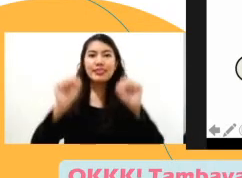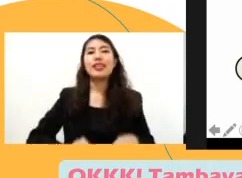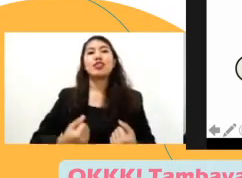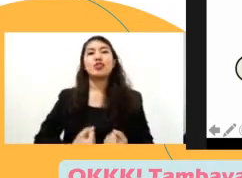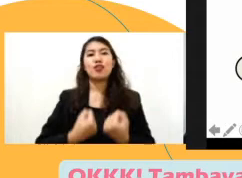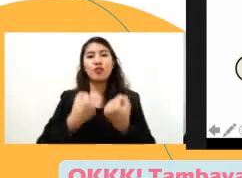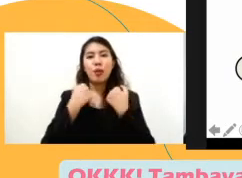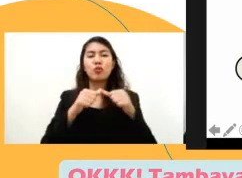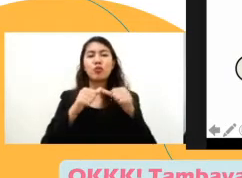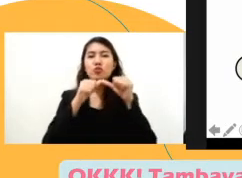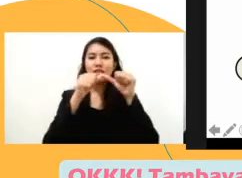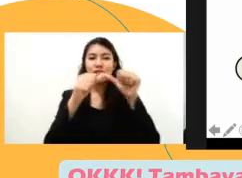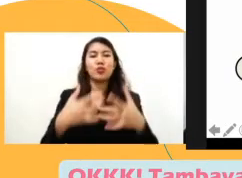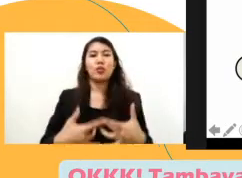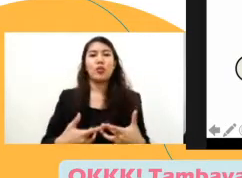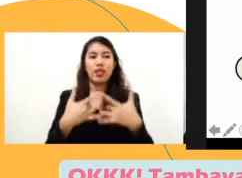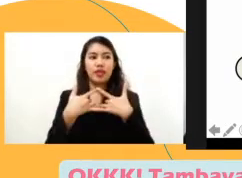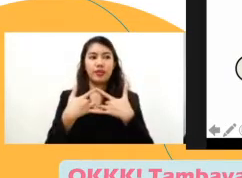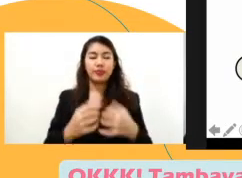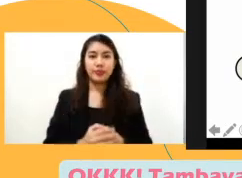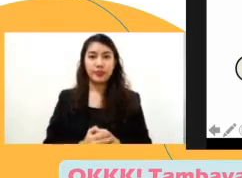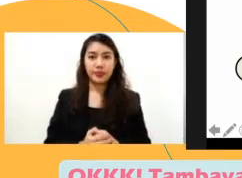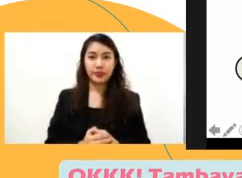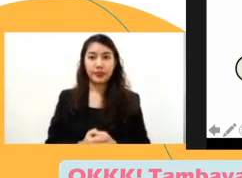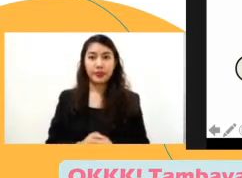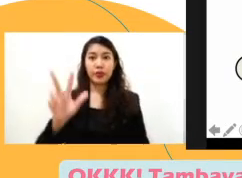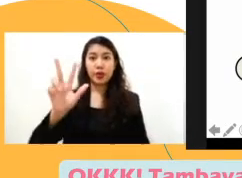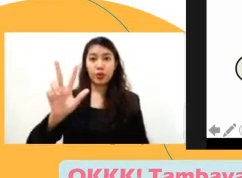yun yung tinatawag na, sa tingin nyo,